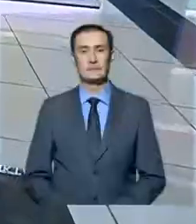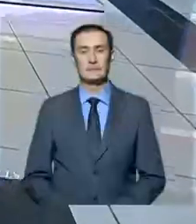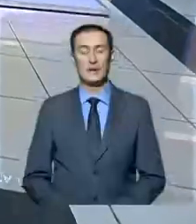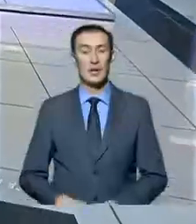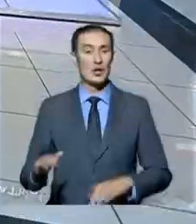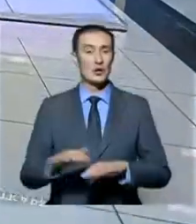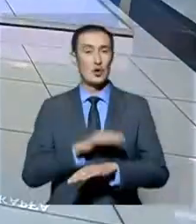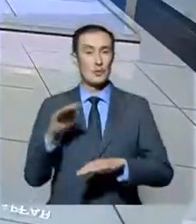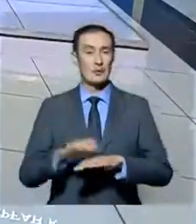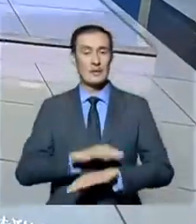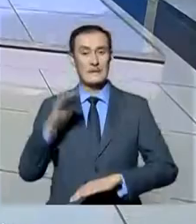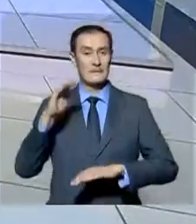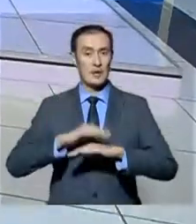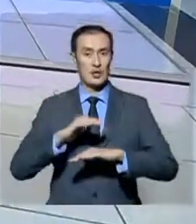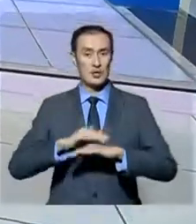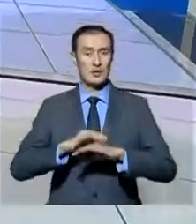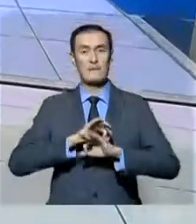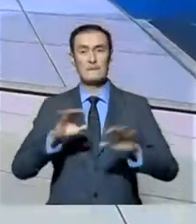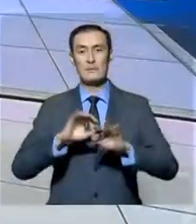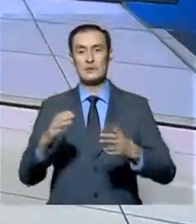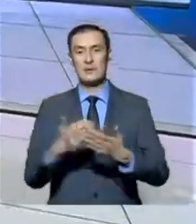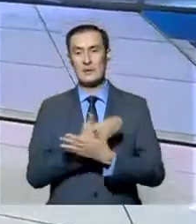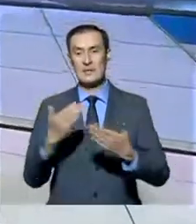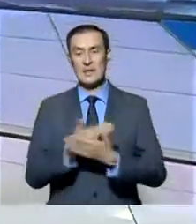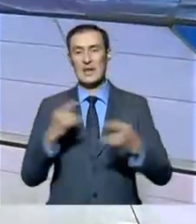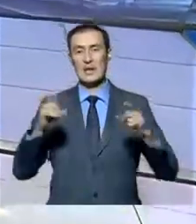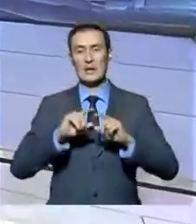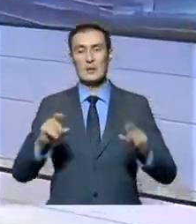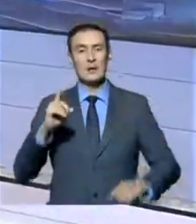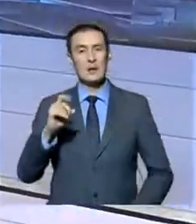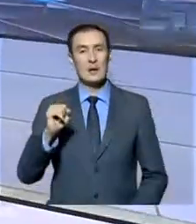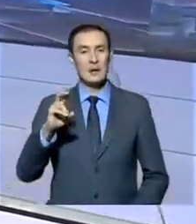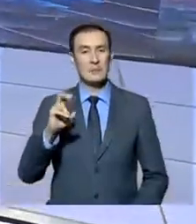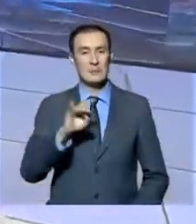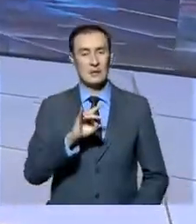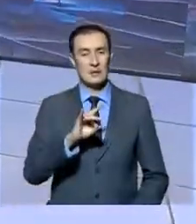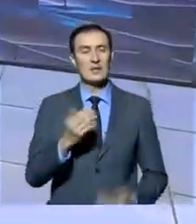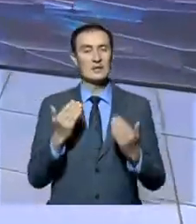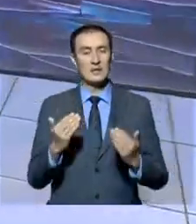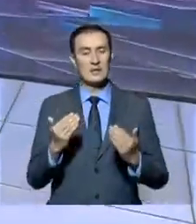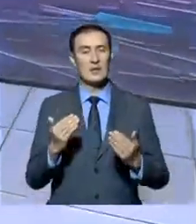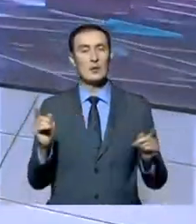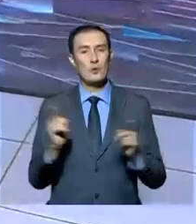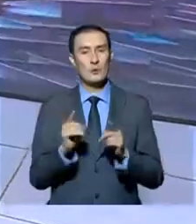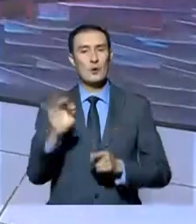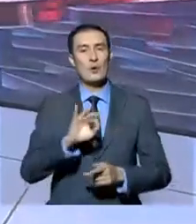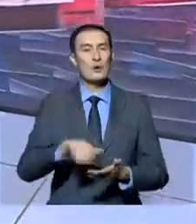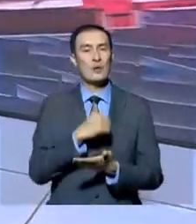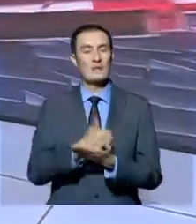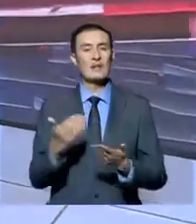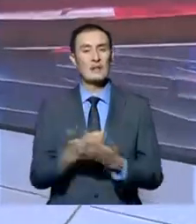пятничные новости в прямом эфире канала Хабар. Меня зовут Лаура Жакупова, ведущая с трудоперевода Хасан Исраилов. Добрый вечер. И прямо сейчас некоторые сообщения этого